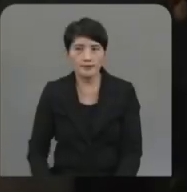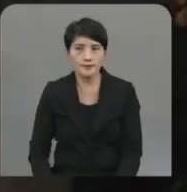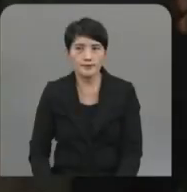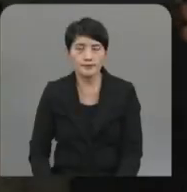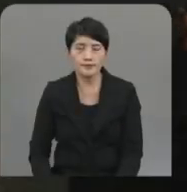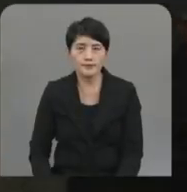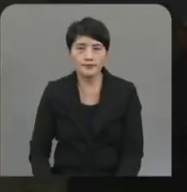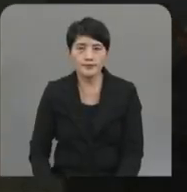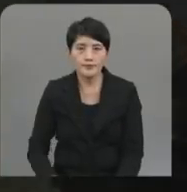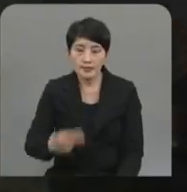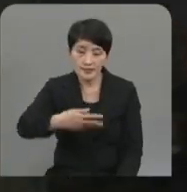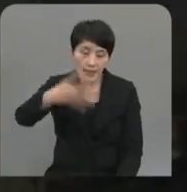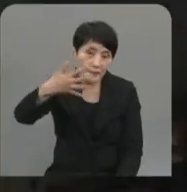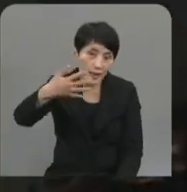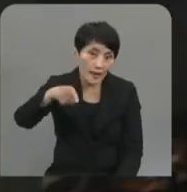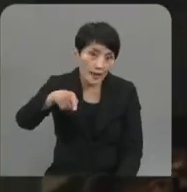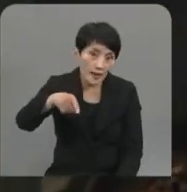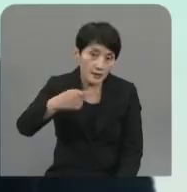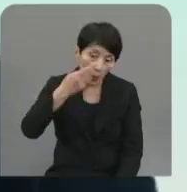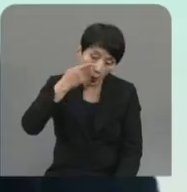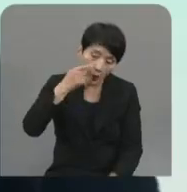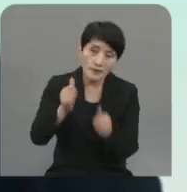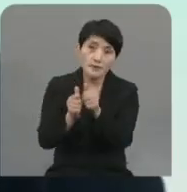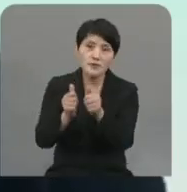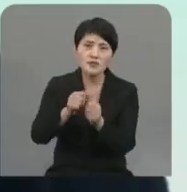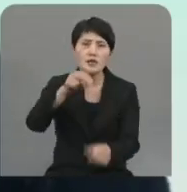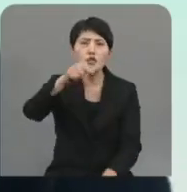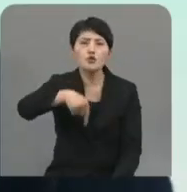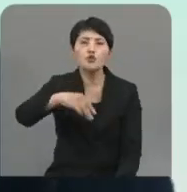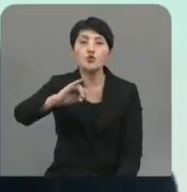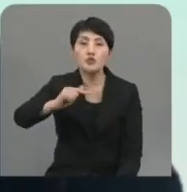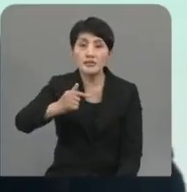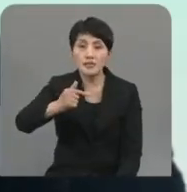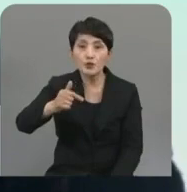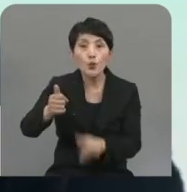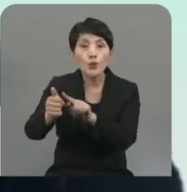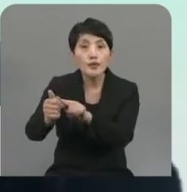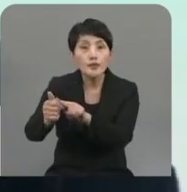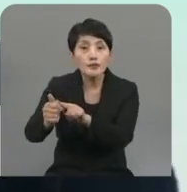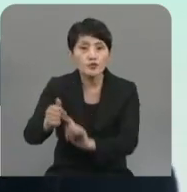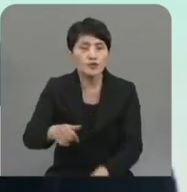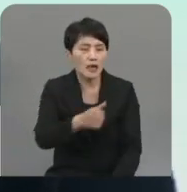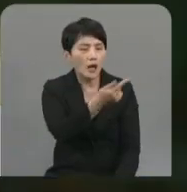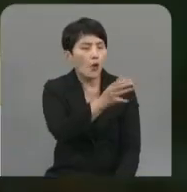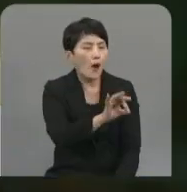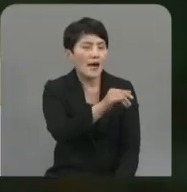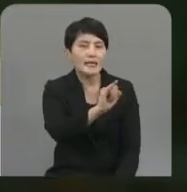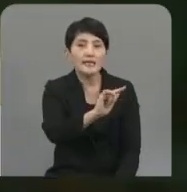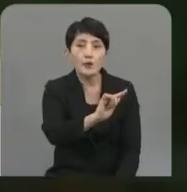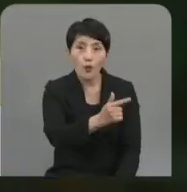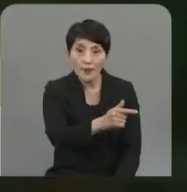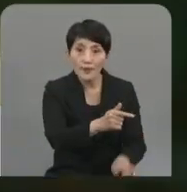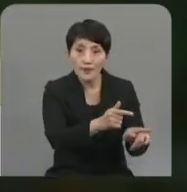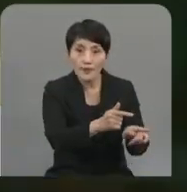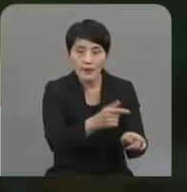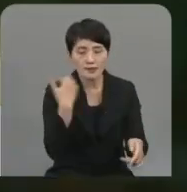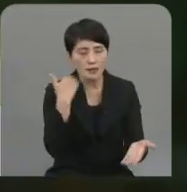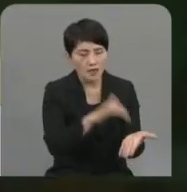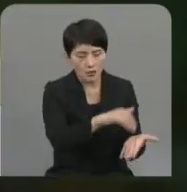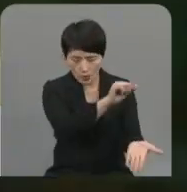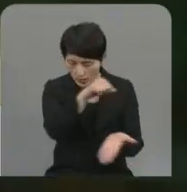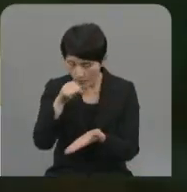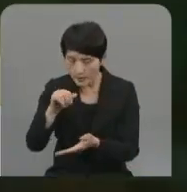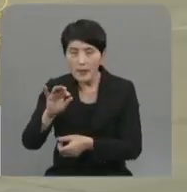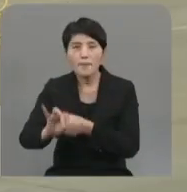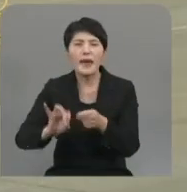hài cốt của chiến sĩ yêu nước Hoàng Kỳ hoan 1886-1923 người đã có những hoạt động tích cực trong công cuộc khôi phục chủ quyền đất nước